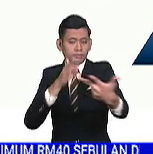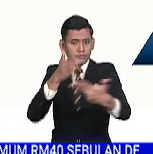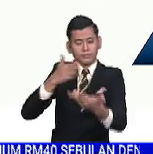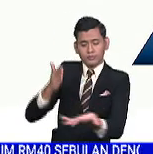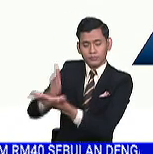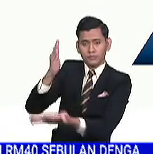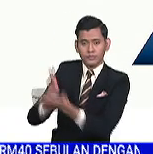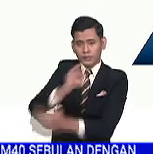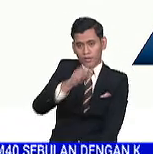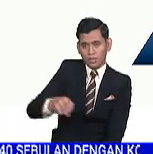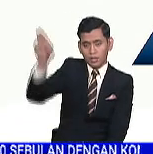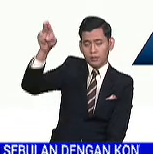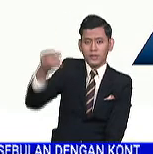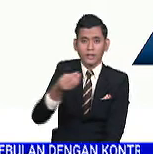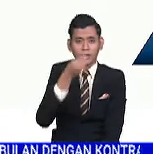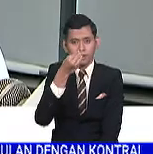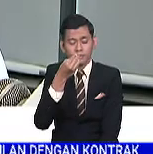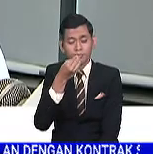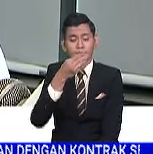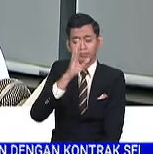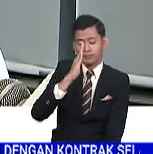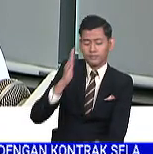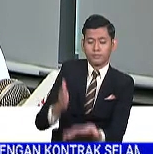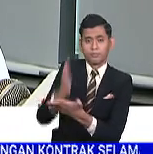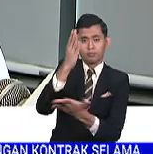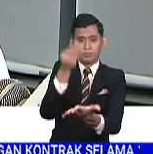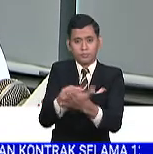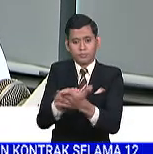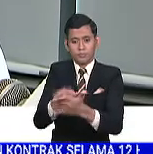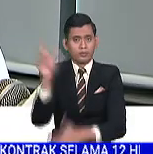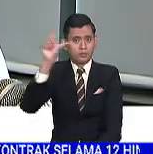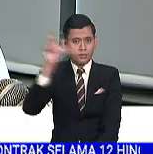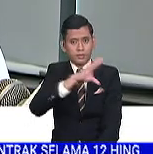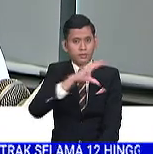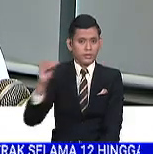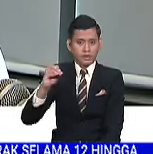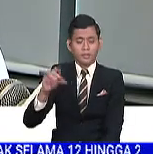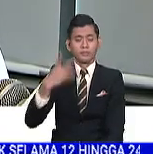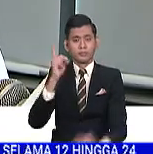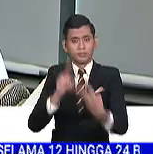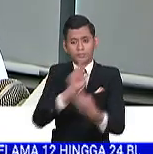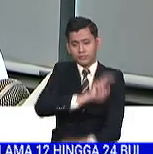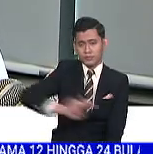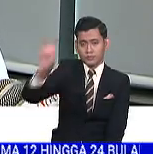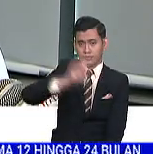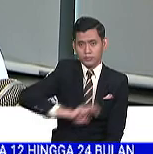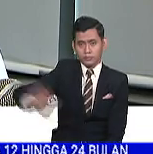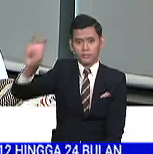hub halal dan makanan, hub kewangan Islam, logistik pengangkutan dan mobiliti